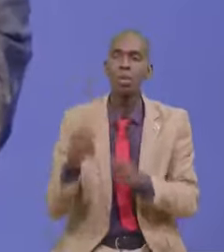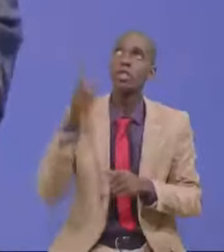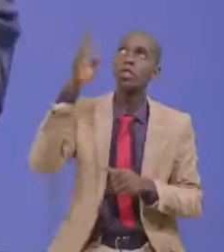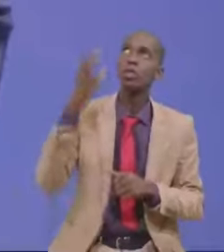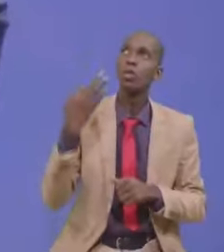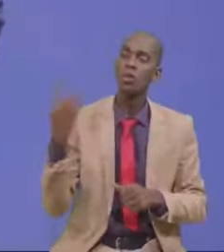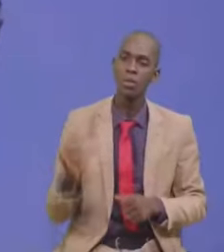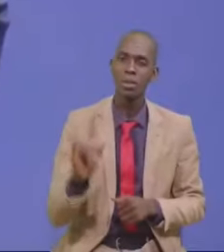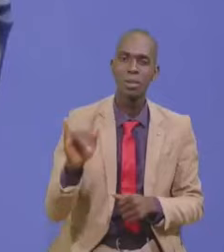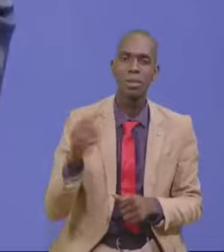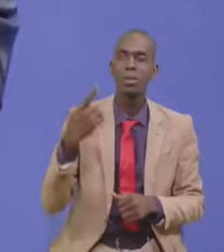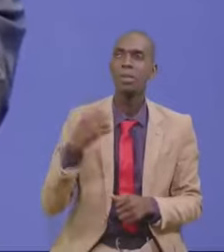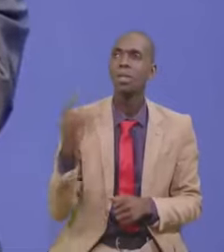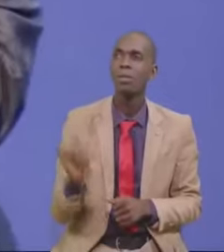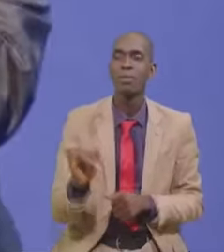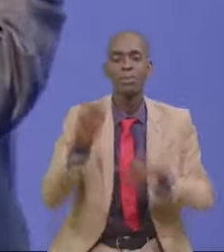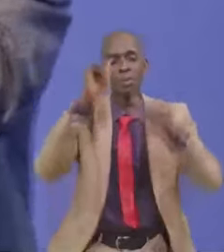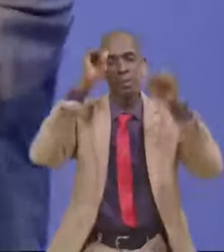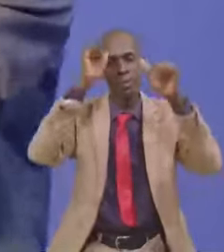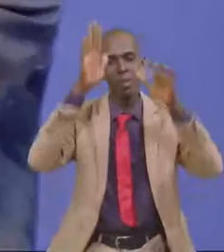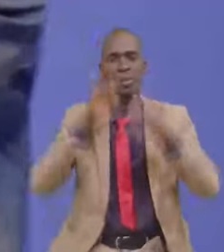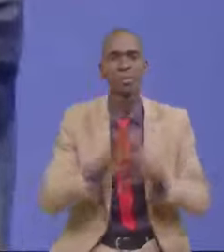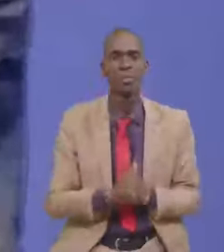Mais Noé était en contact avec le Dieu éternel.